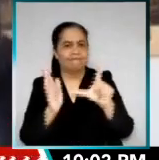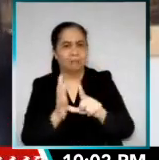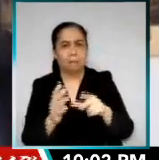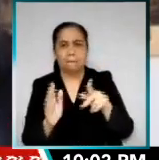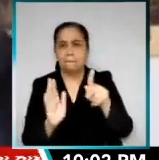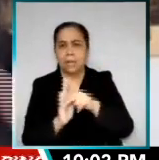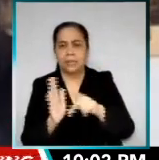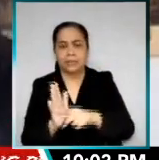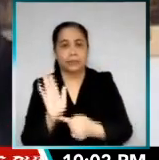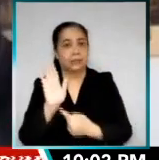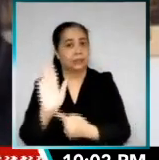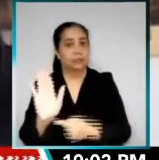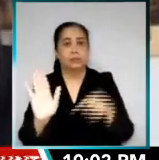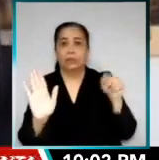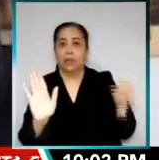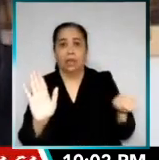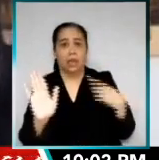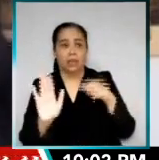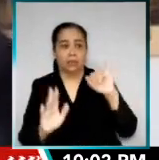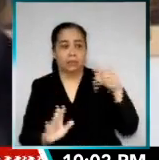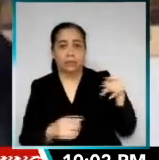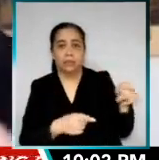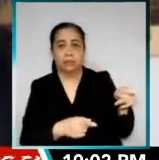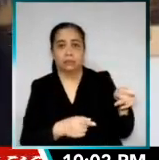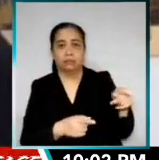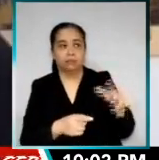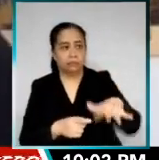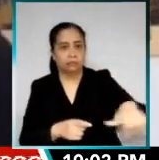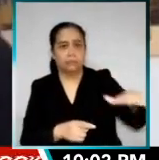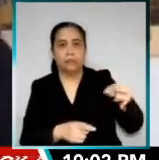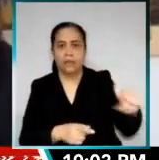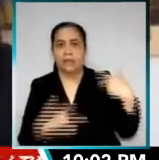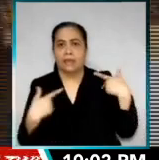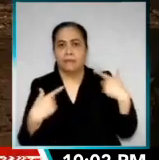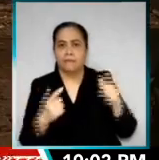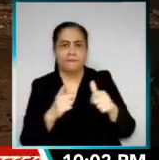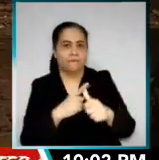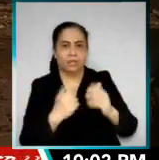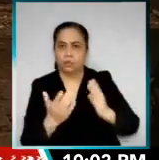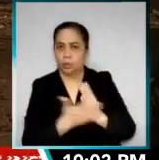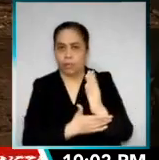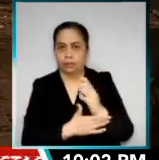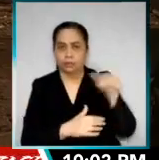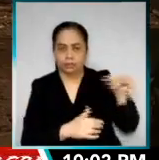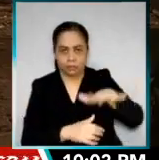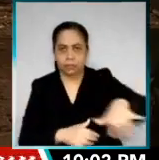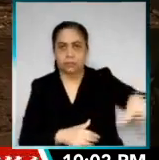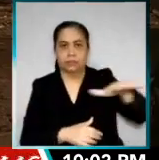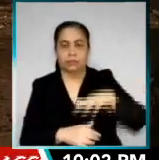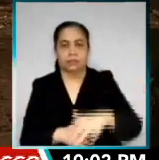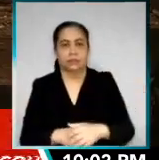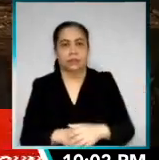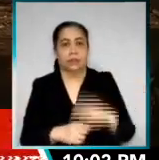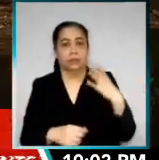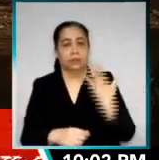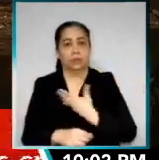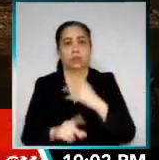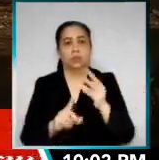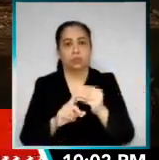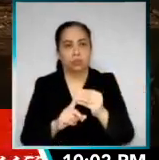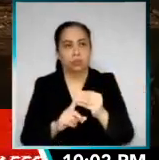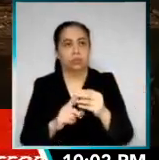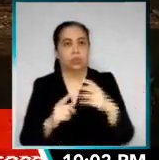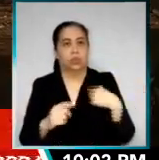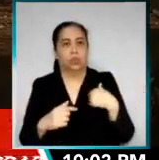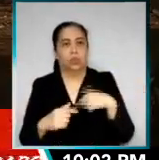that as the indigenous peoples of the area, they have first rights over the area. Yung kultura namin ay hindi po namin yan